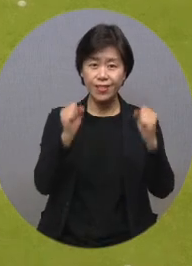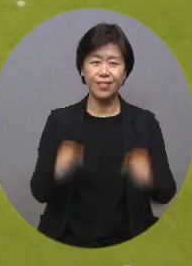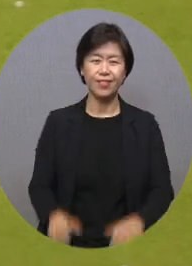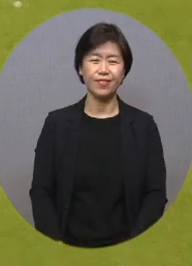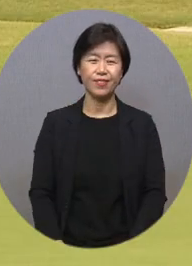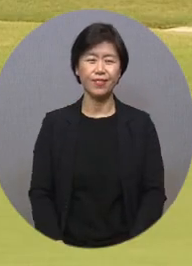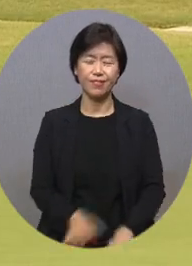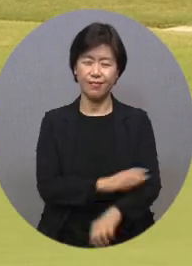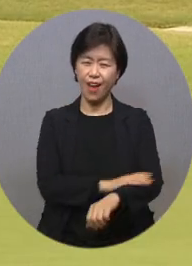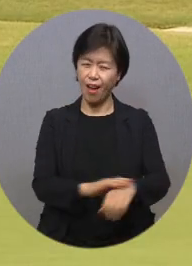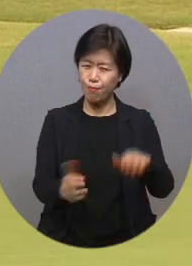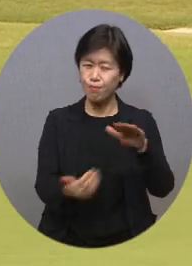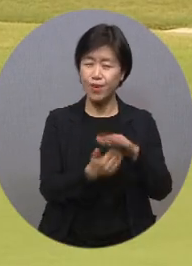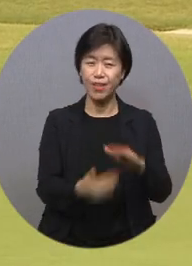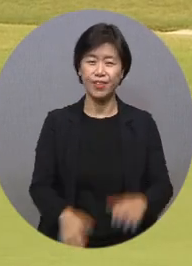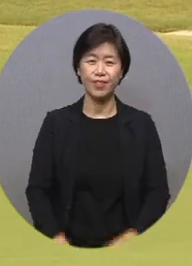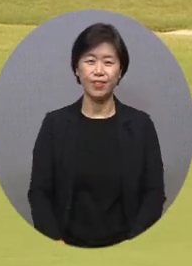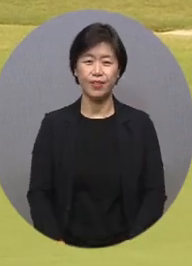나이스!